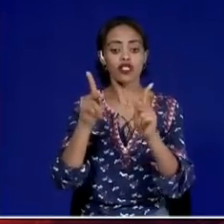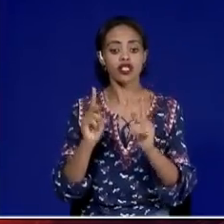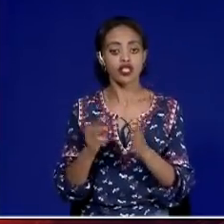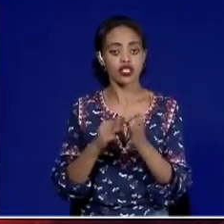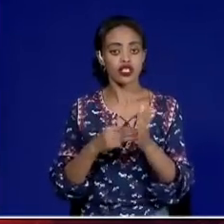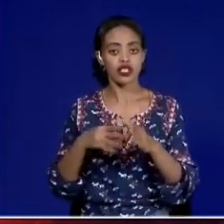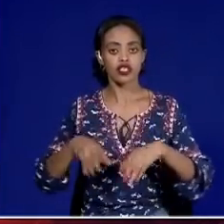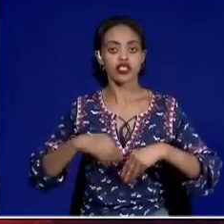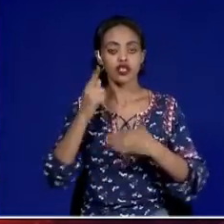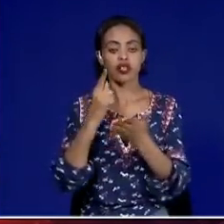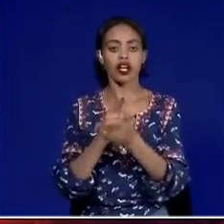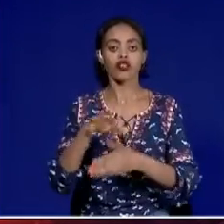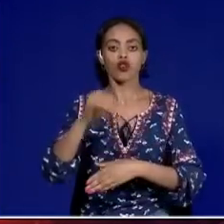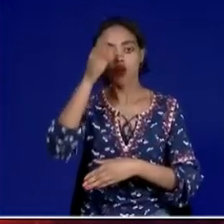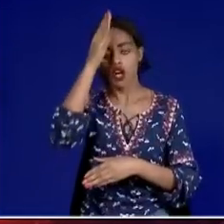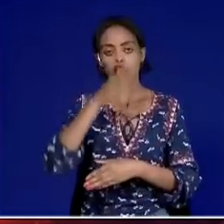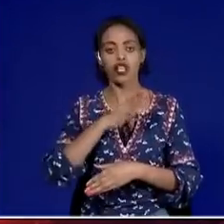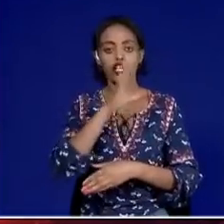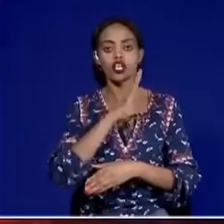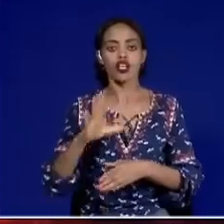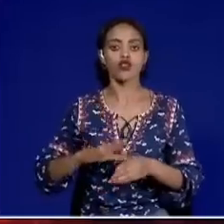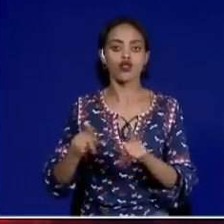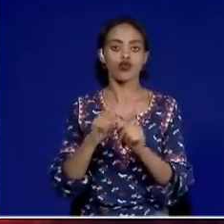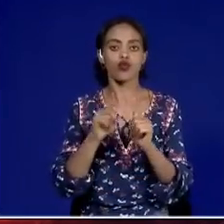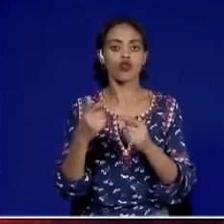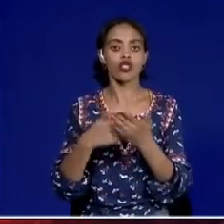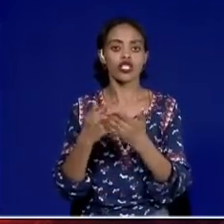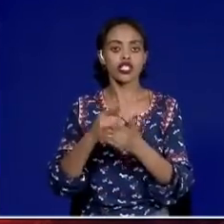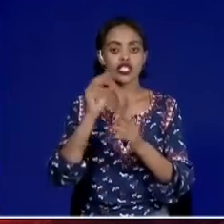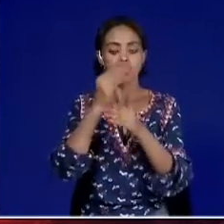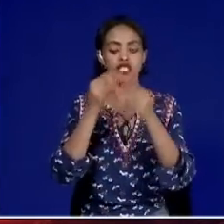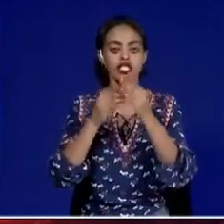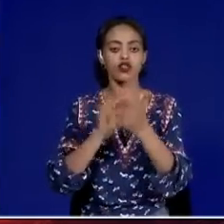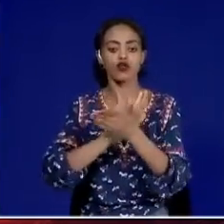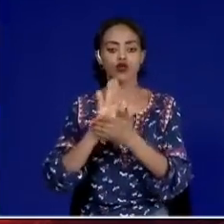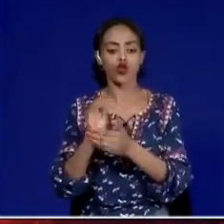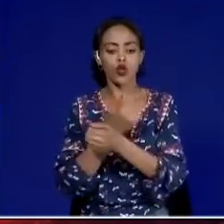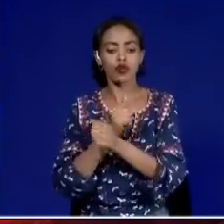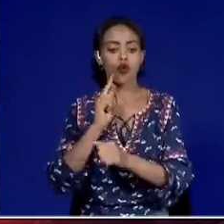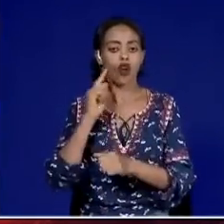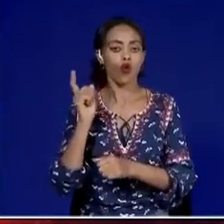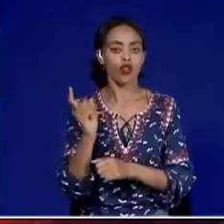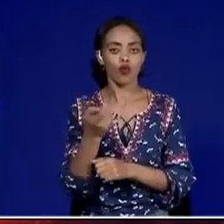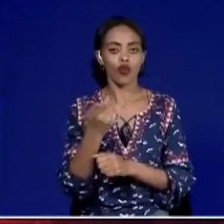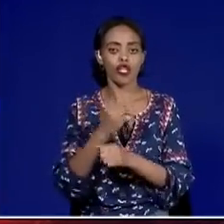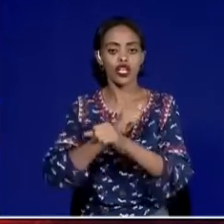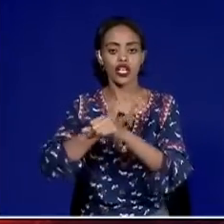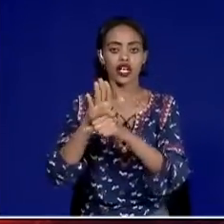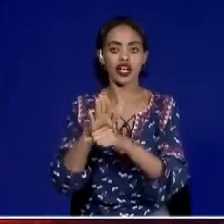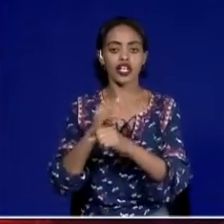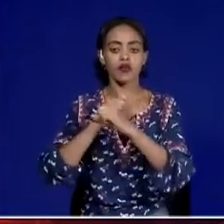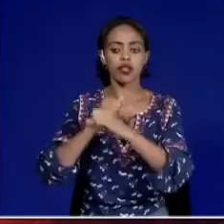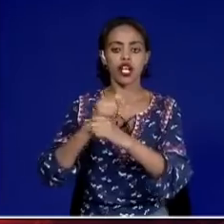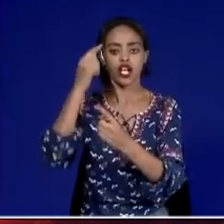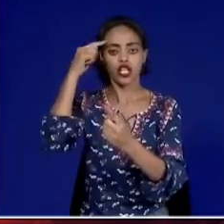از ترخابو ایت جیت هچو فعادو بگیم. هنسازت پروژکت با ننت اگم تری مستماین مفتاح ولا قانط خانه لبرا کرونا ویروس نمکل